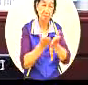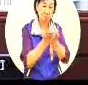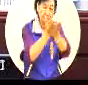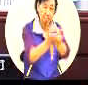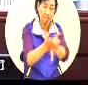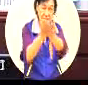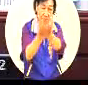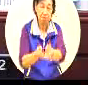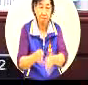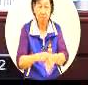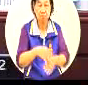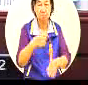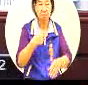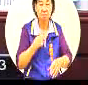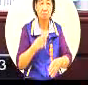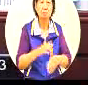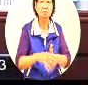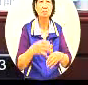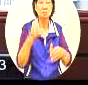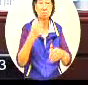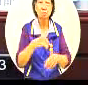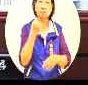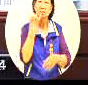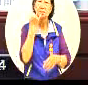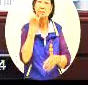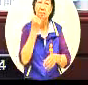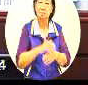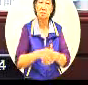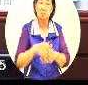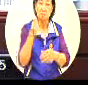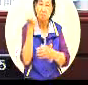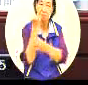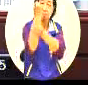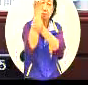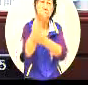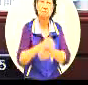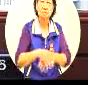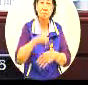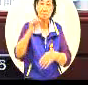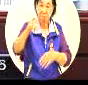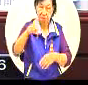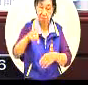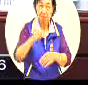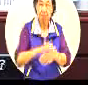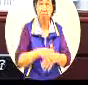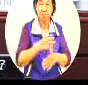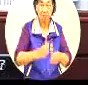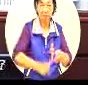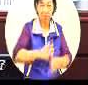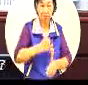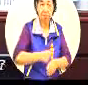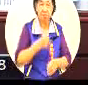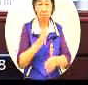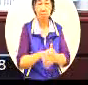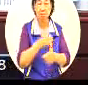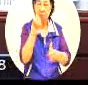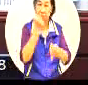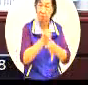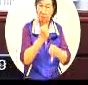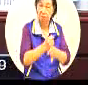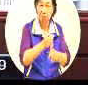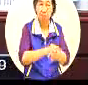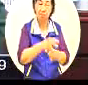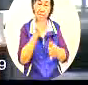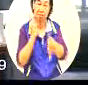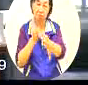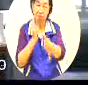则上陈议员说这个我基本上支持，那但是实质上也按照调派和决定答